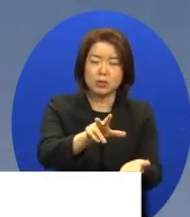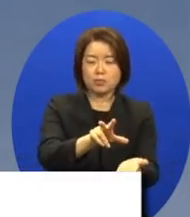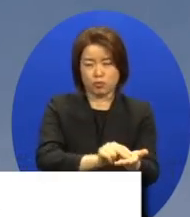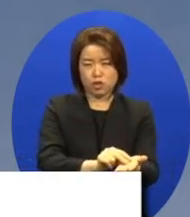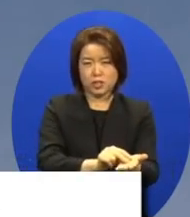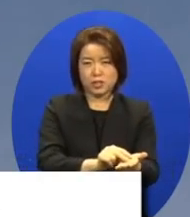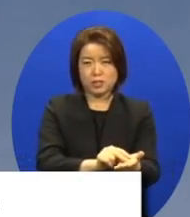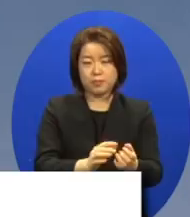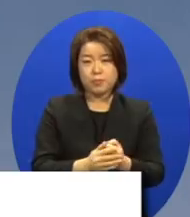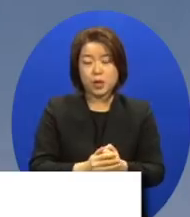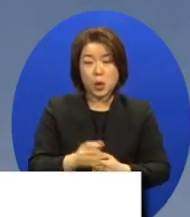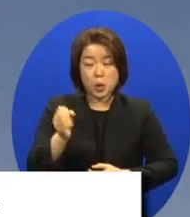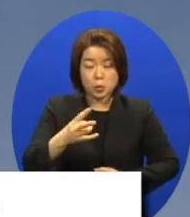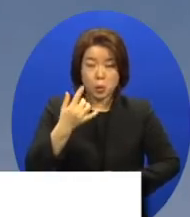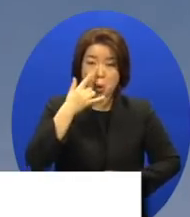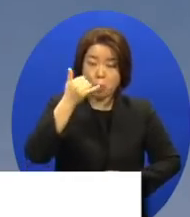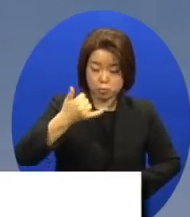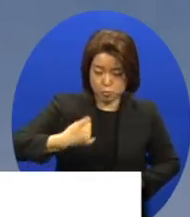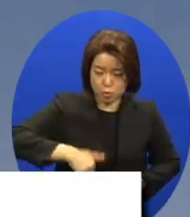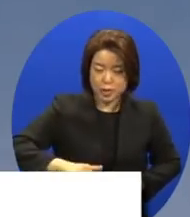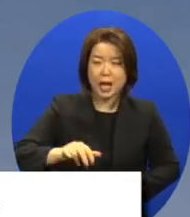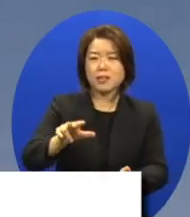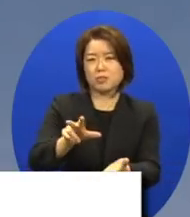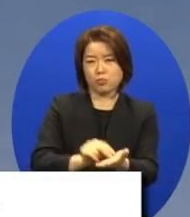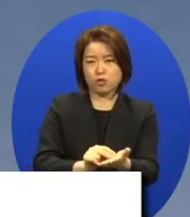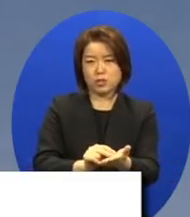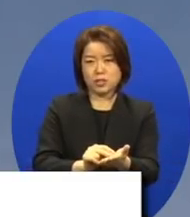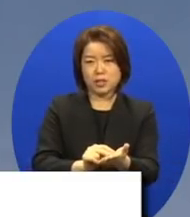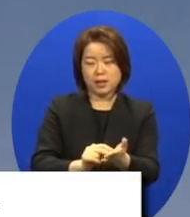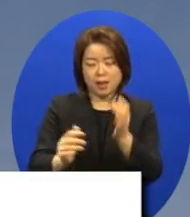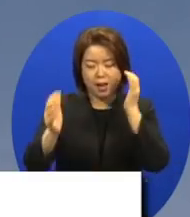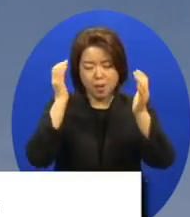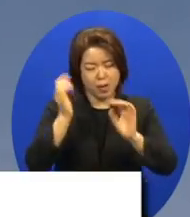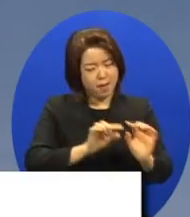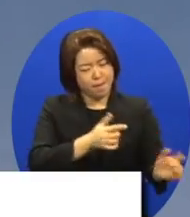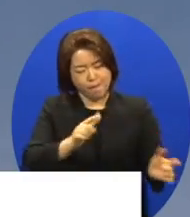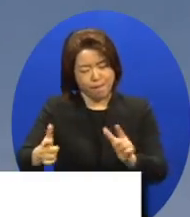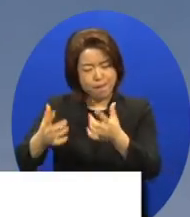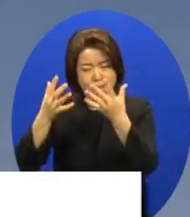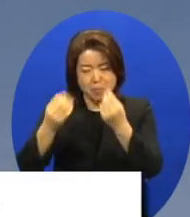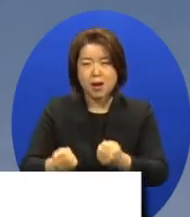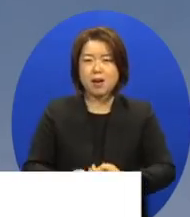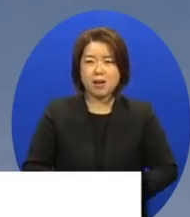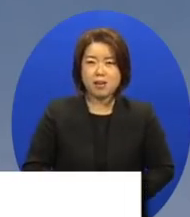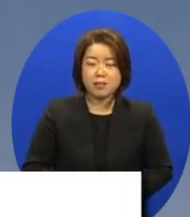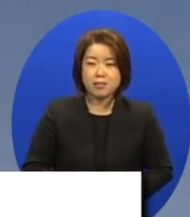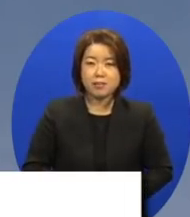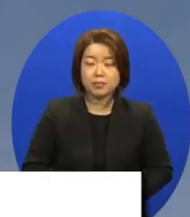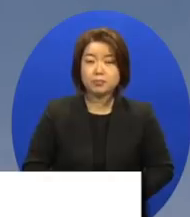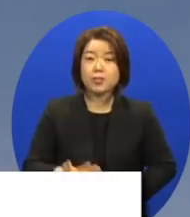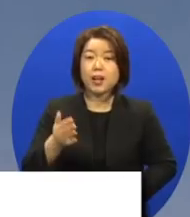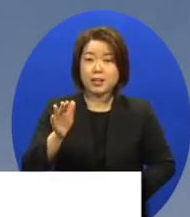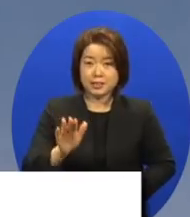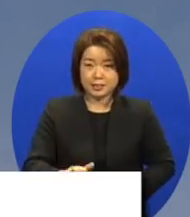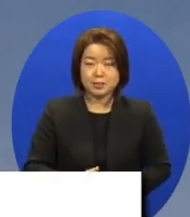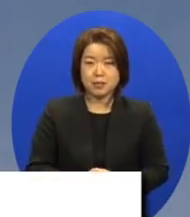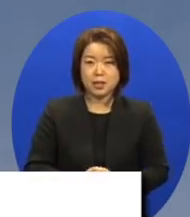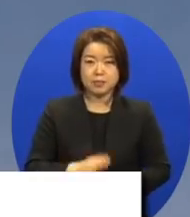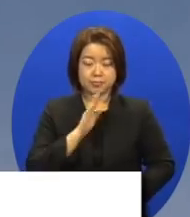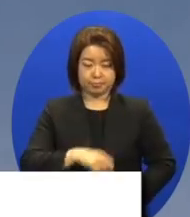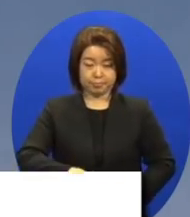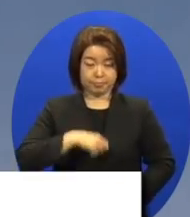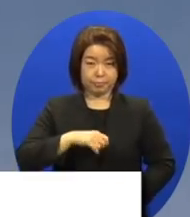또 부모와 자녀들 과의 문제 복잡하기 짝이 없습니다 그러나 정직하게